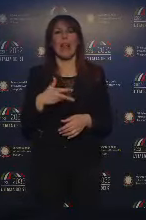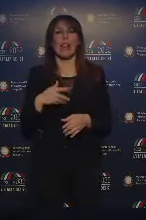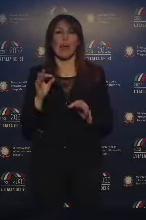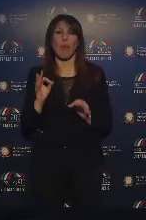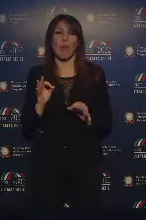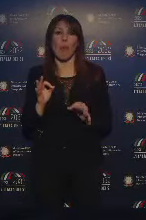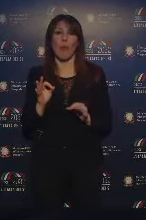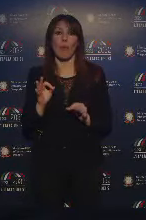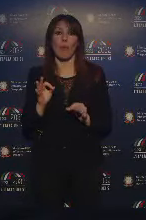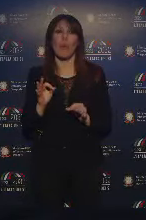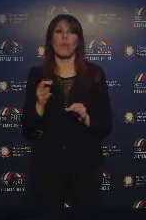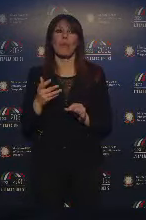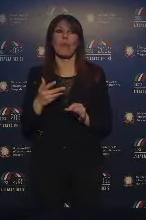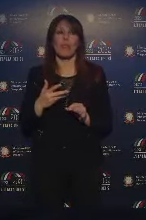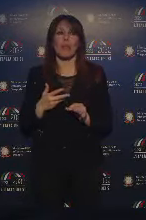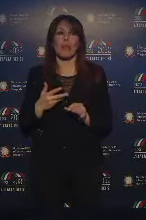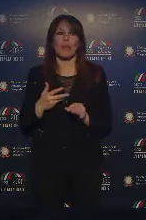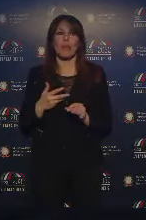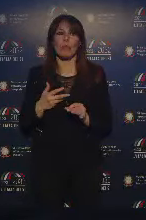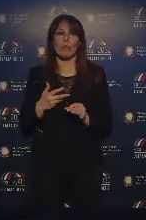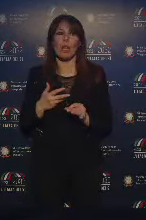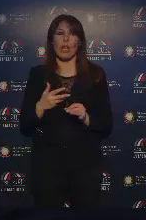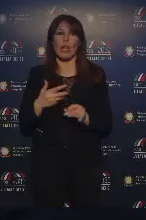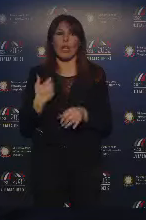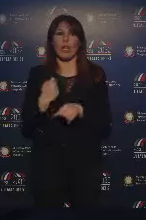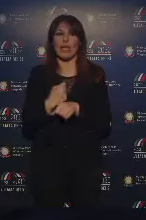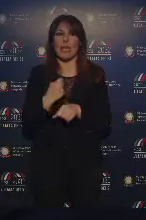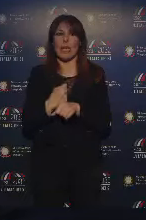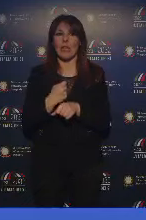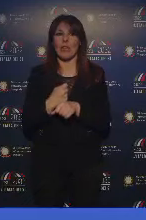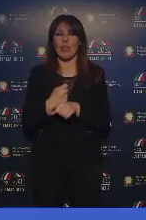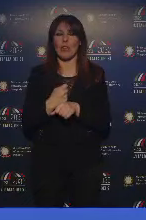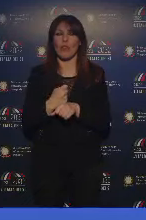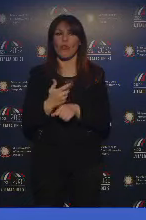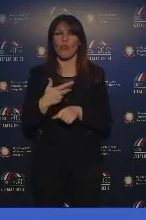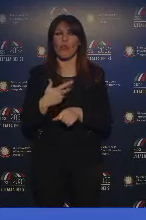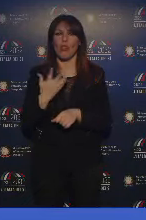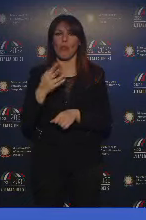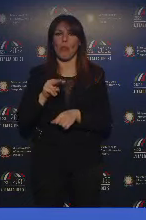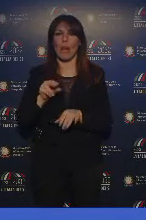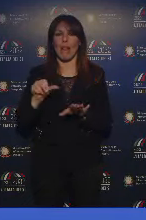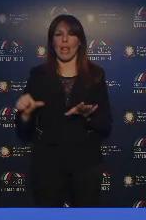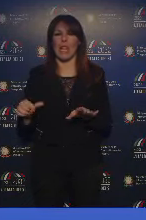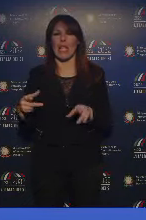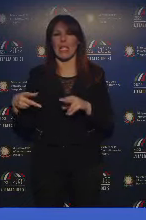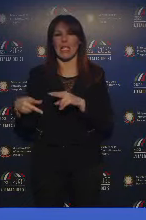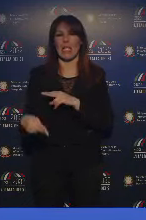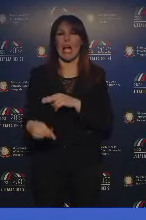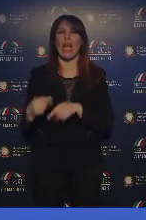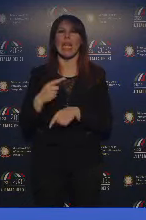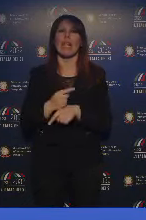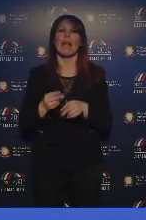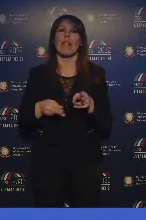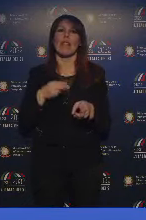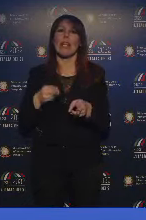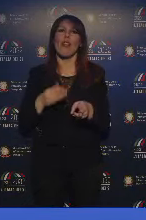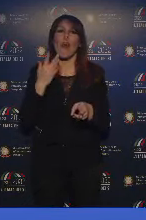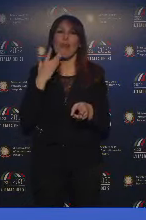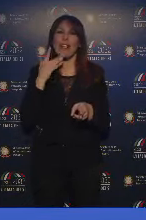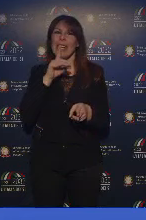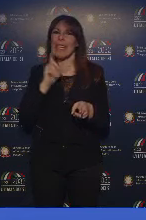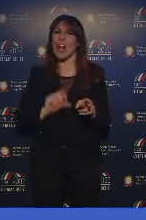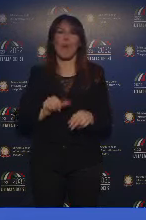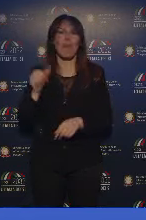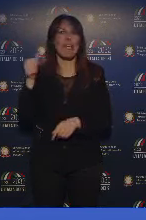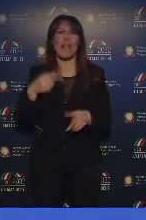Basilicata entrerà in servizio sempre in questo benedetto 2026 il primo treno a batteria in Italia quindi la